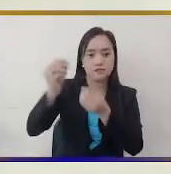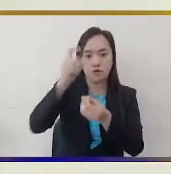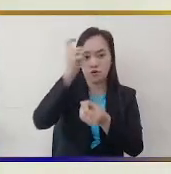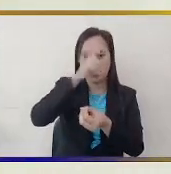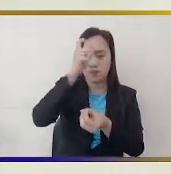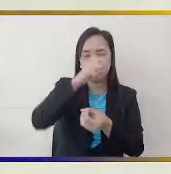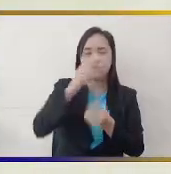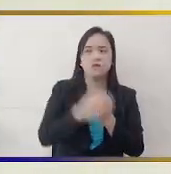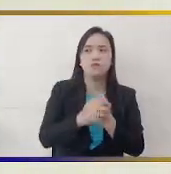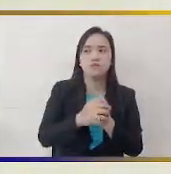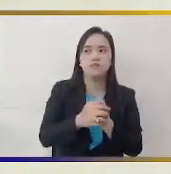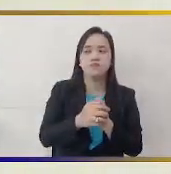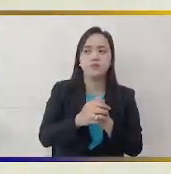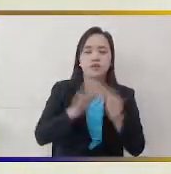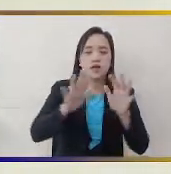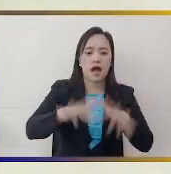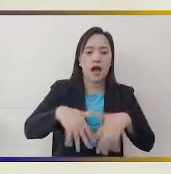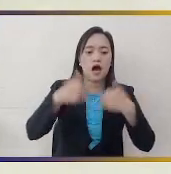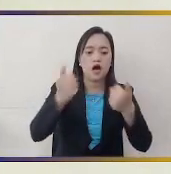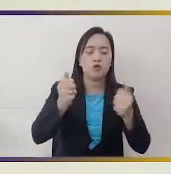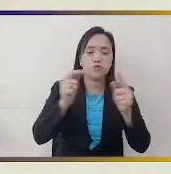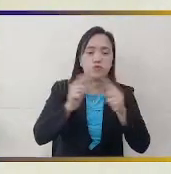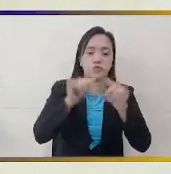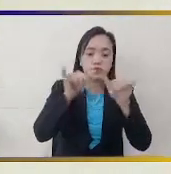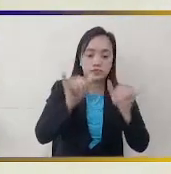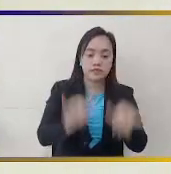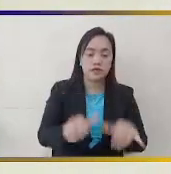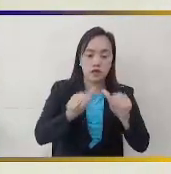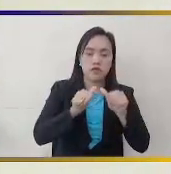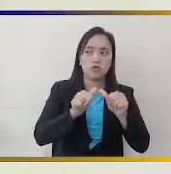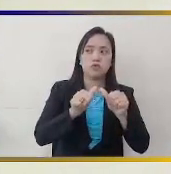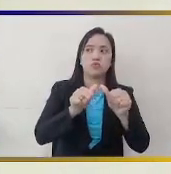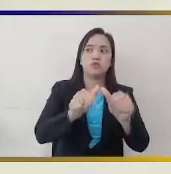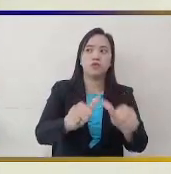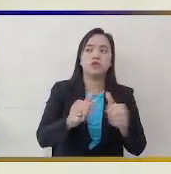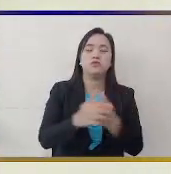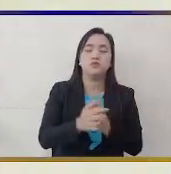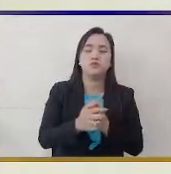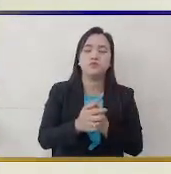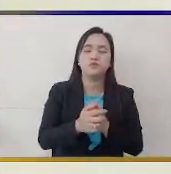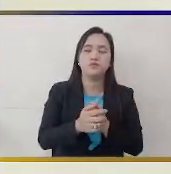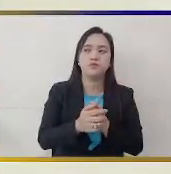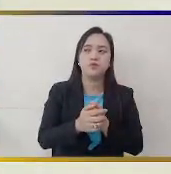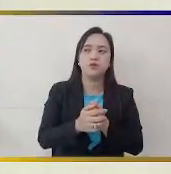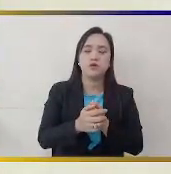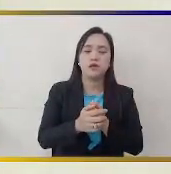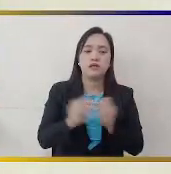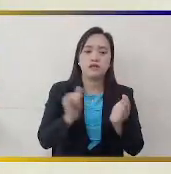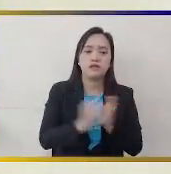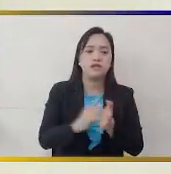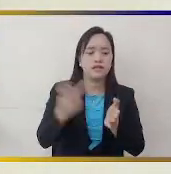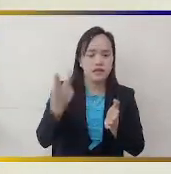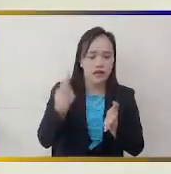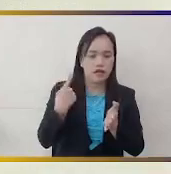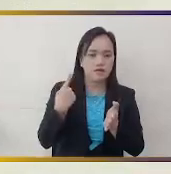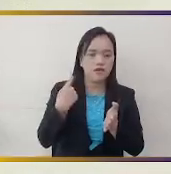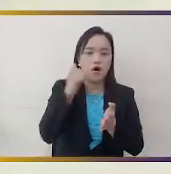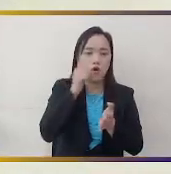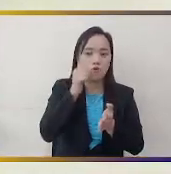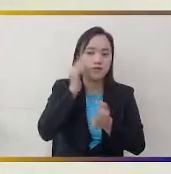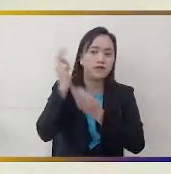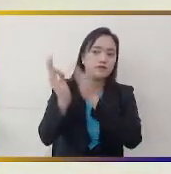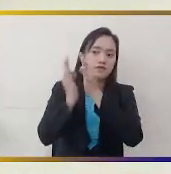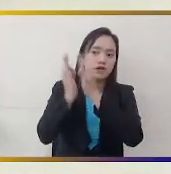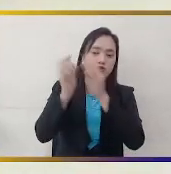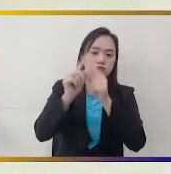mo ako ng wisdom papaano ko mapanatili na maging mafire up ako hindi ako mawala sa aking Ministry at manatili